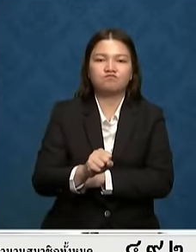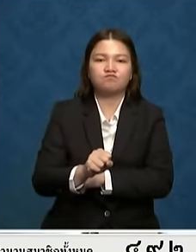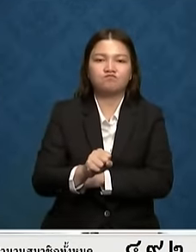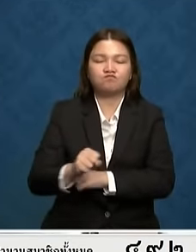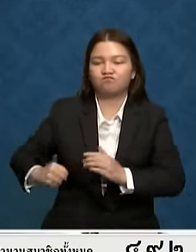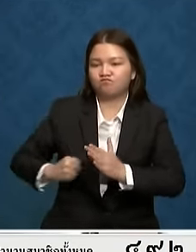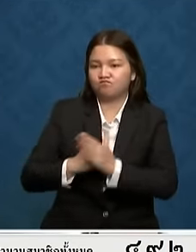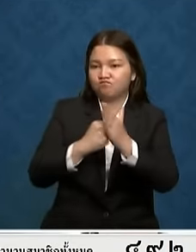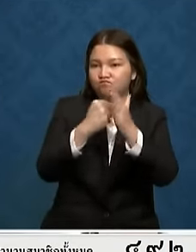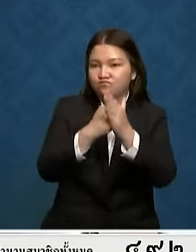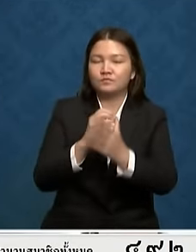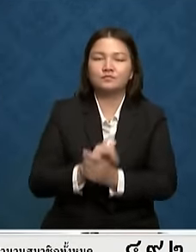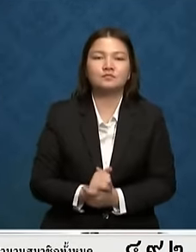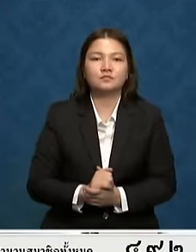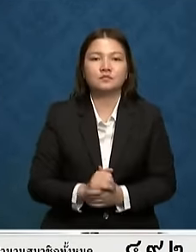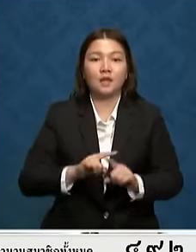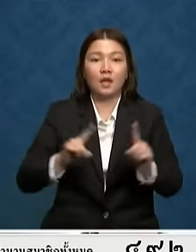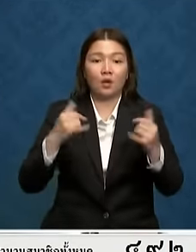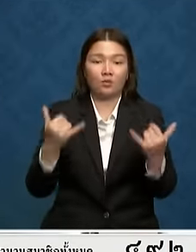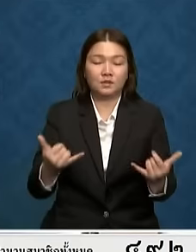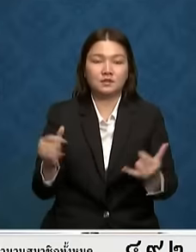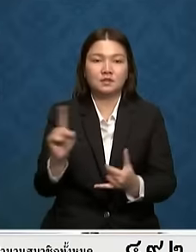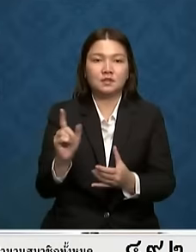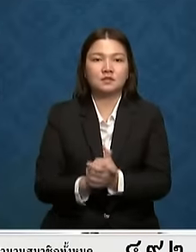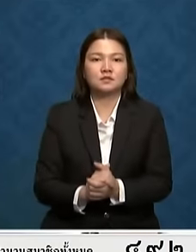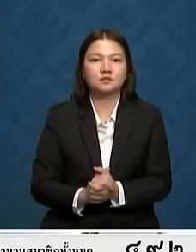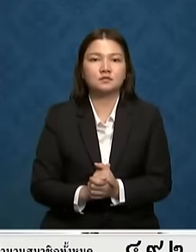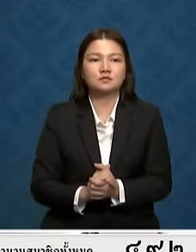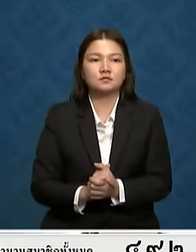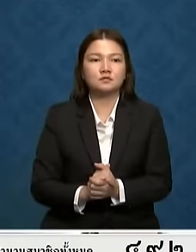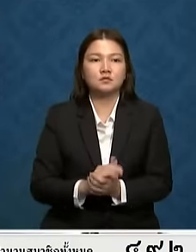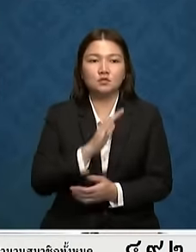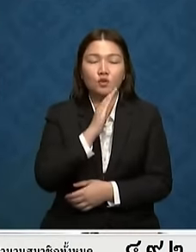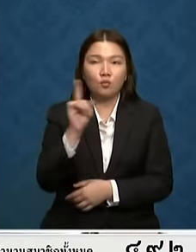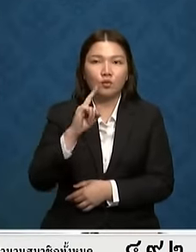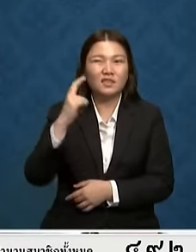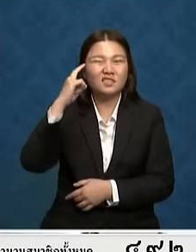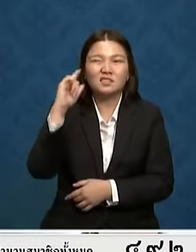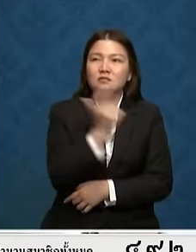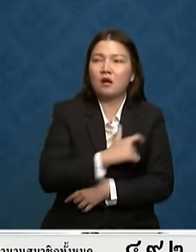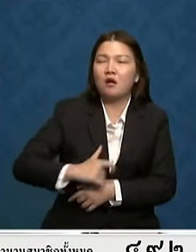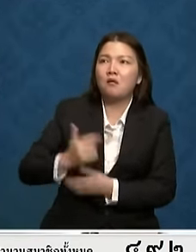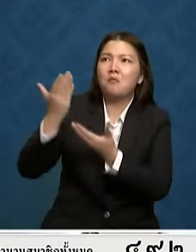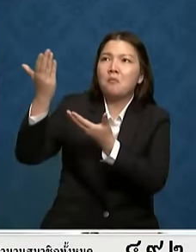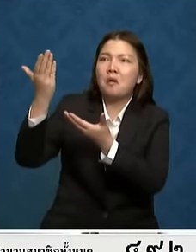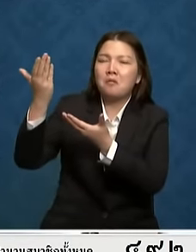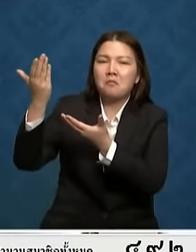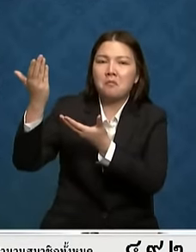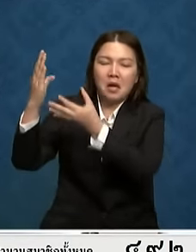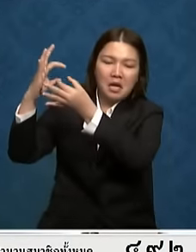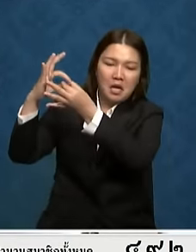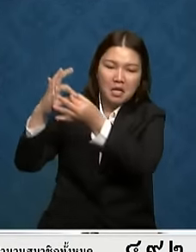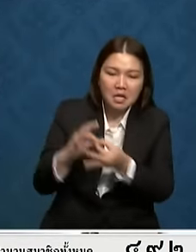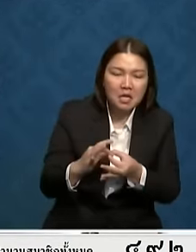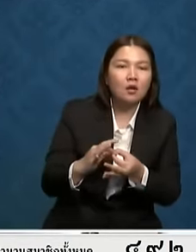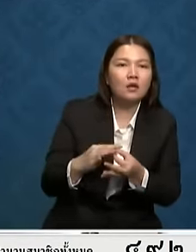คิดเห็นทางการเมืองแต่ผมถามว่าวันนี้ถ้าเราดึงสถาบันเข้ามาแล้วไปก้าว